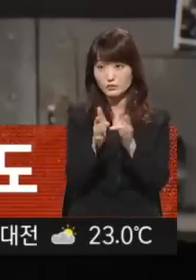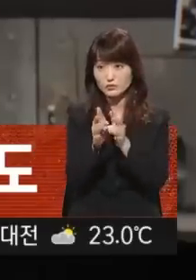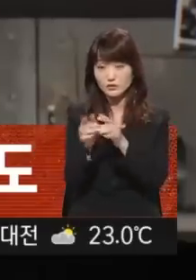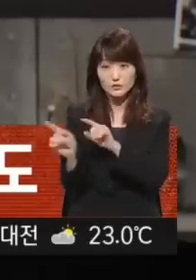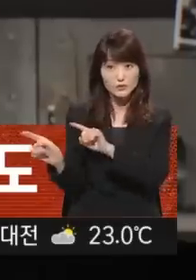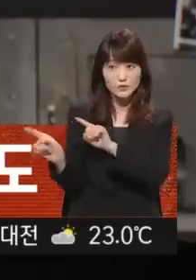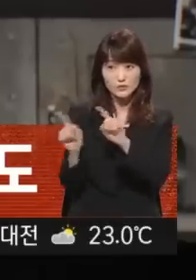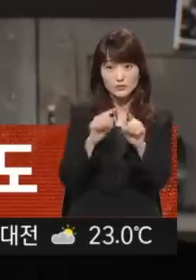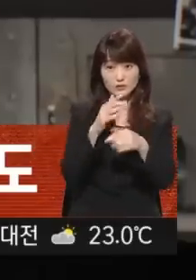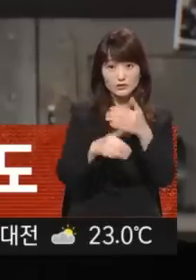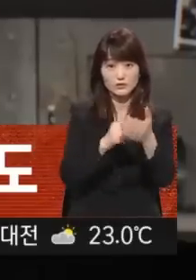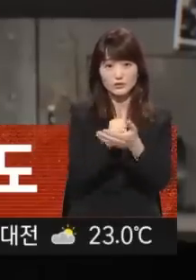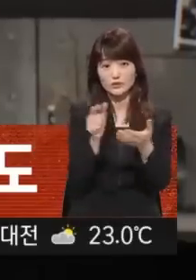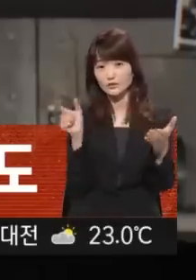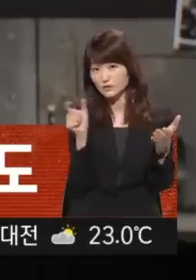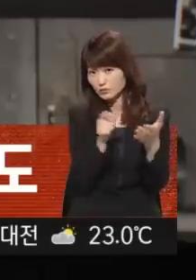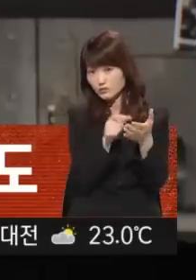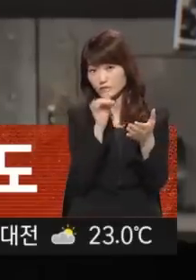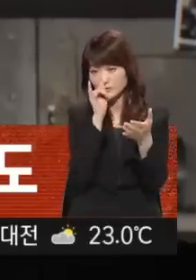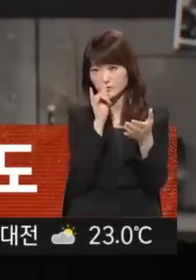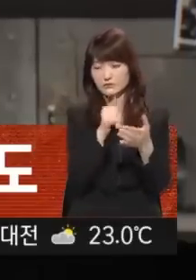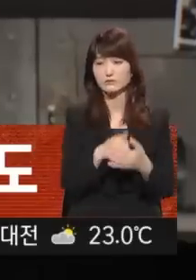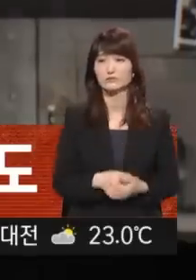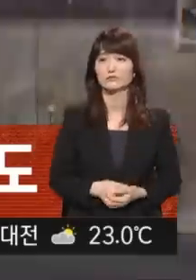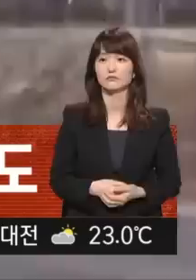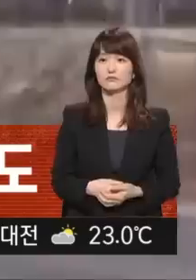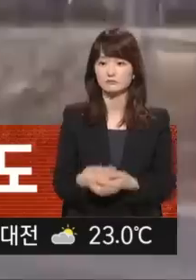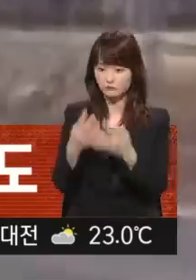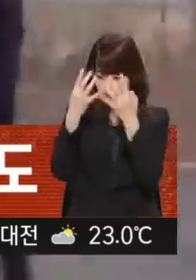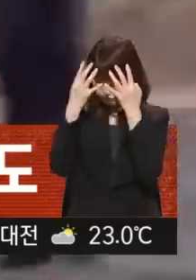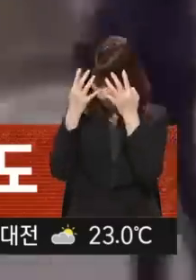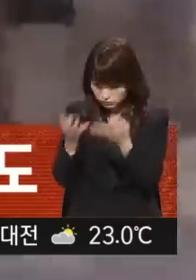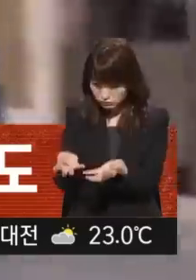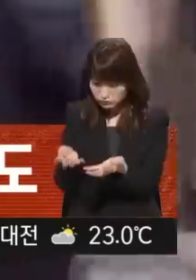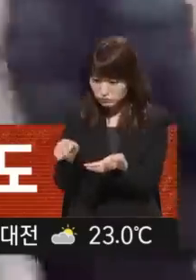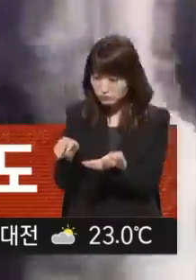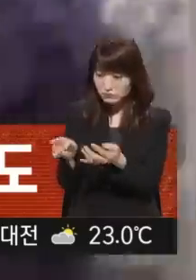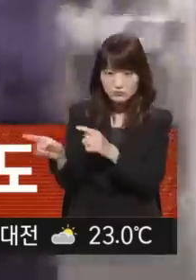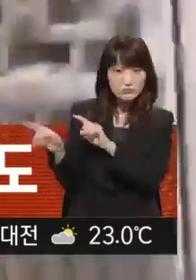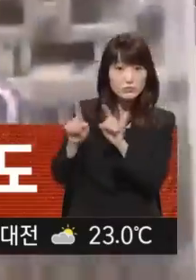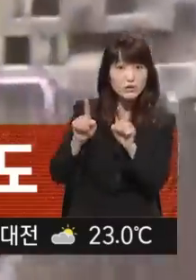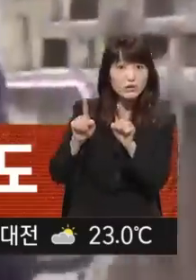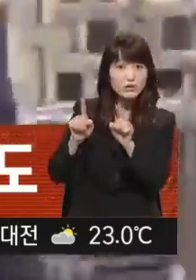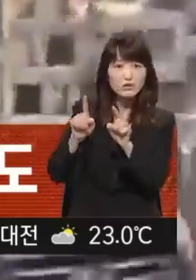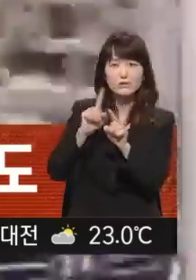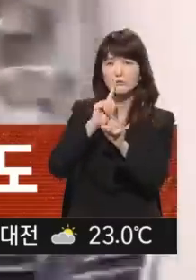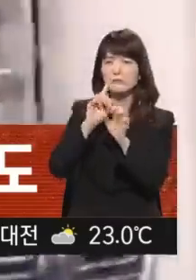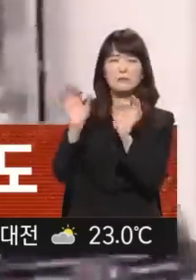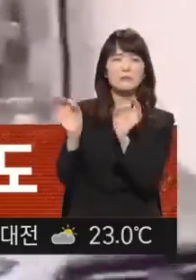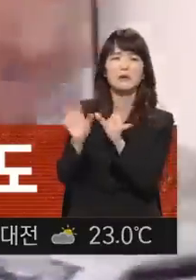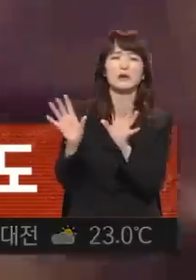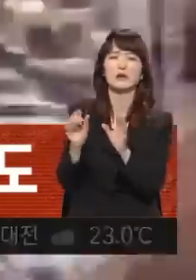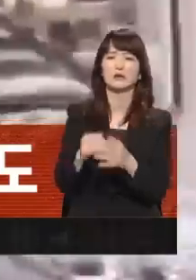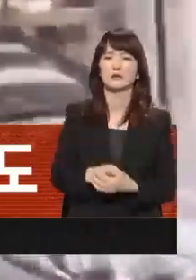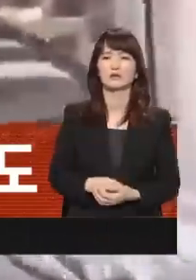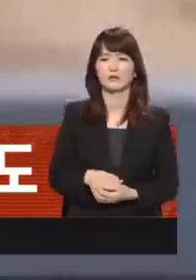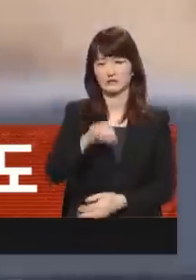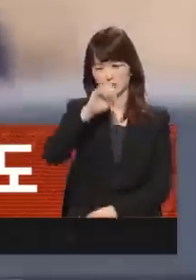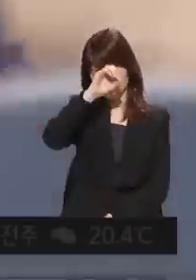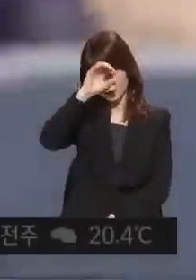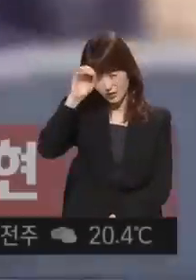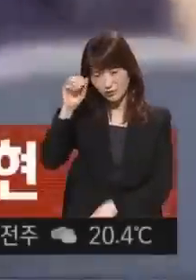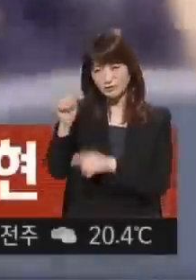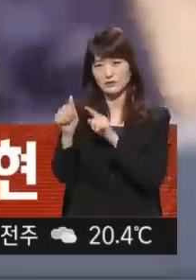부활하는 성경에서 나오는 얘긴데 감옥 갔다가 출소하는게 부활이 될 수가 있습니까 전과자에요